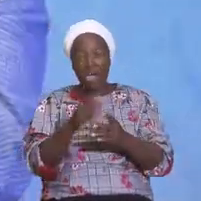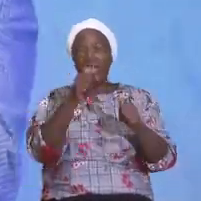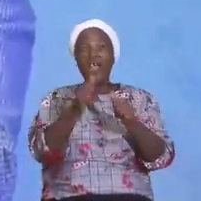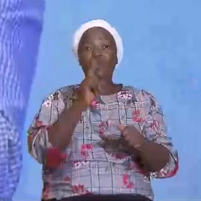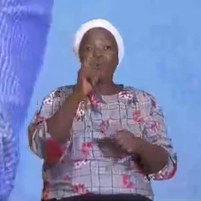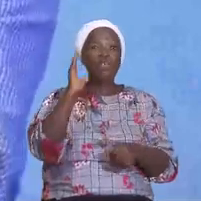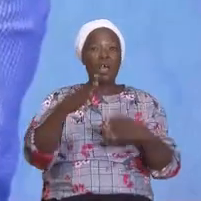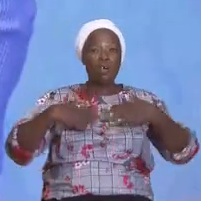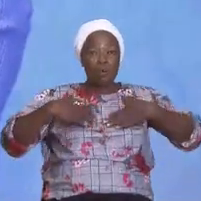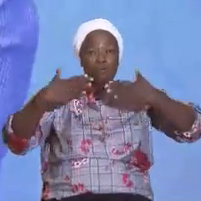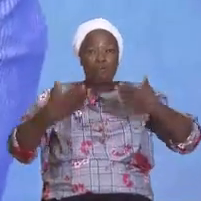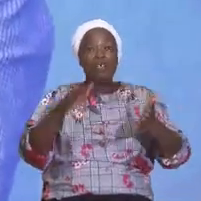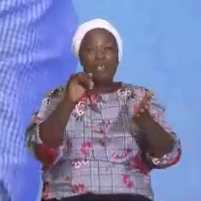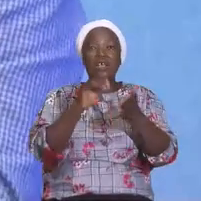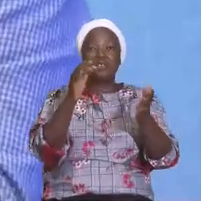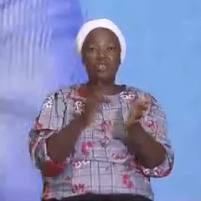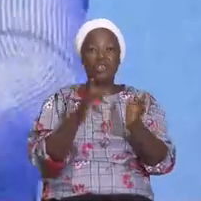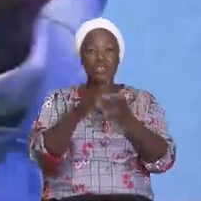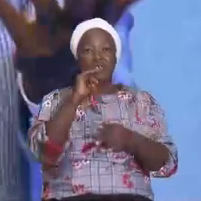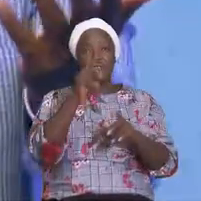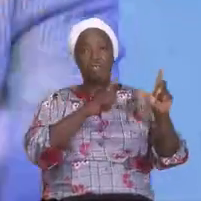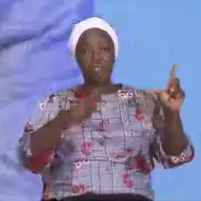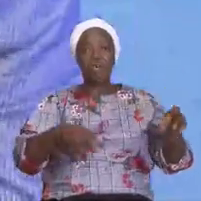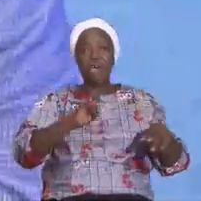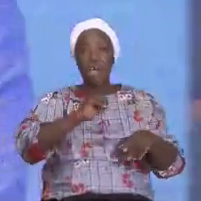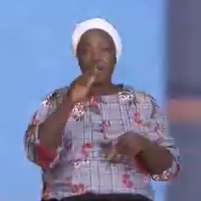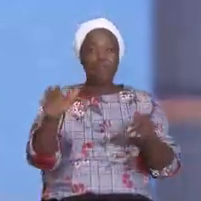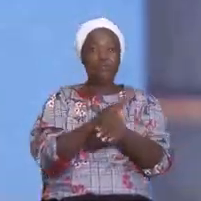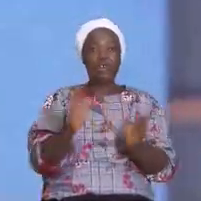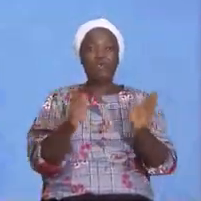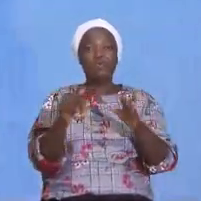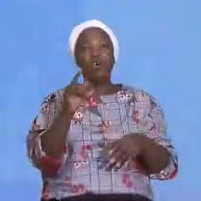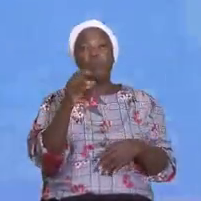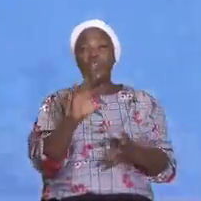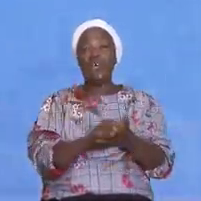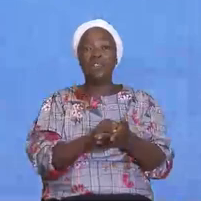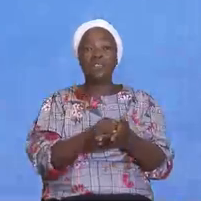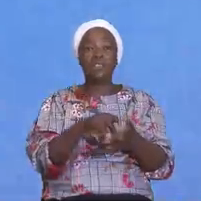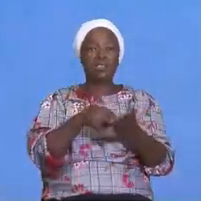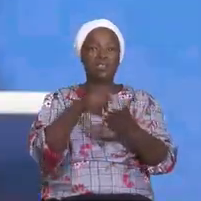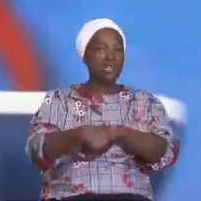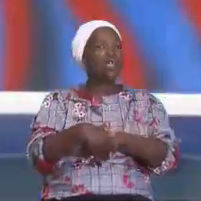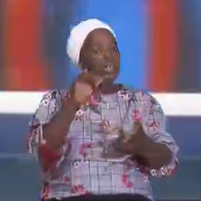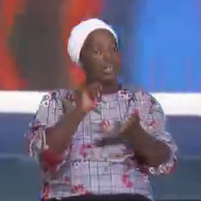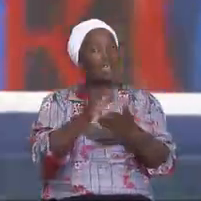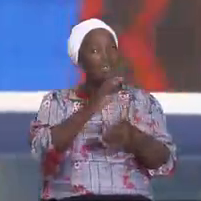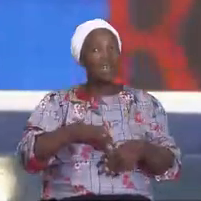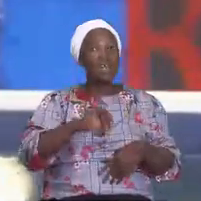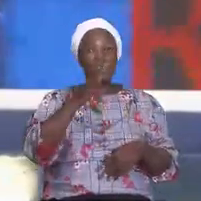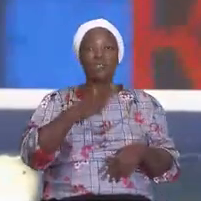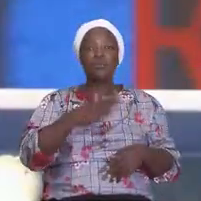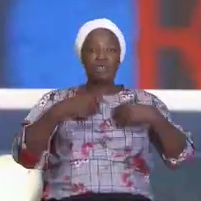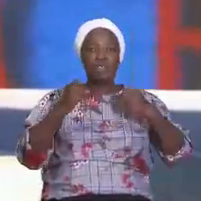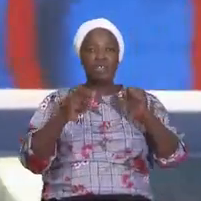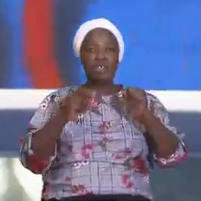mention du nom de Jésus, tout genou fléchit. Et toute langue confessera que Jésus-Christ est le Seigneur. J'ai la